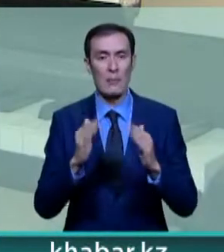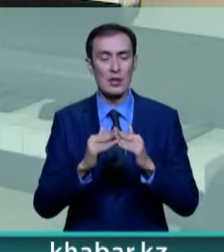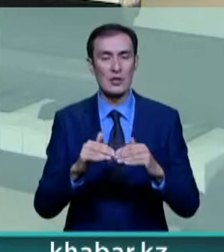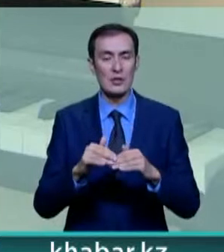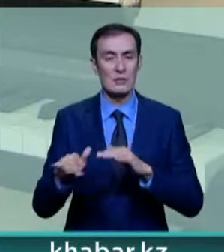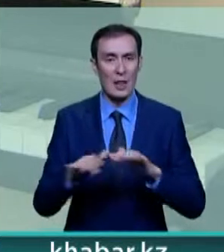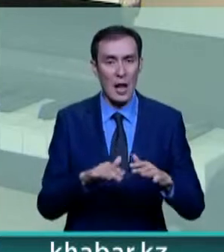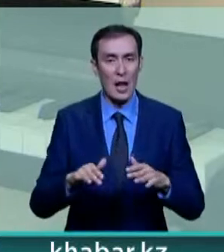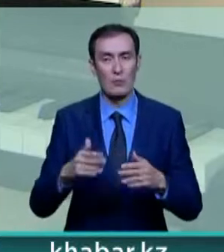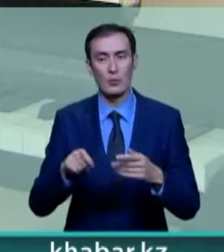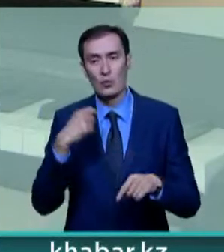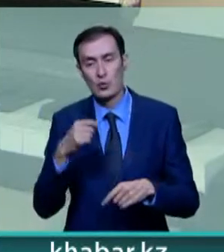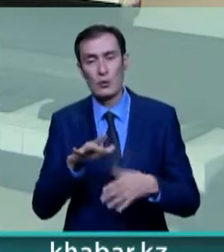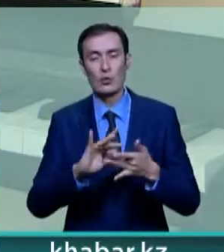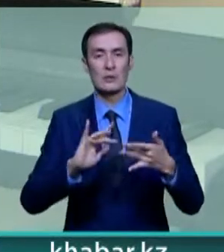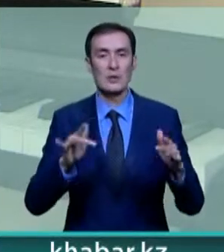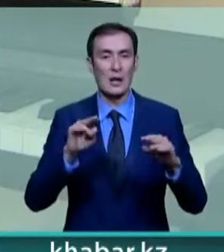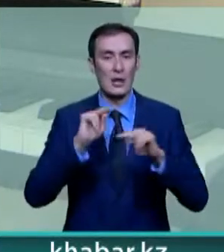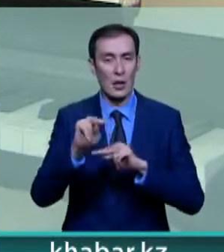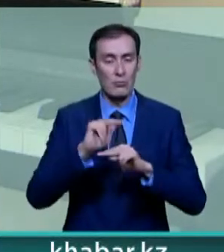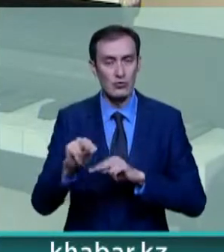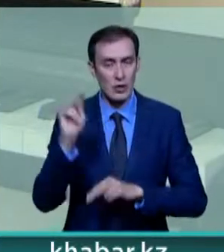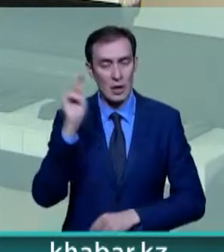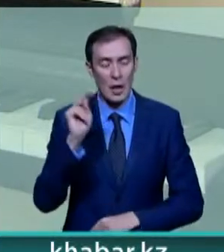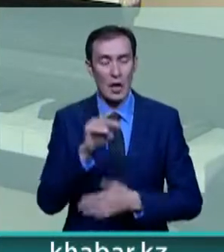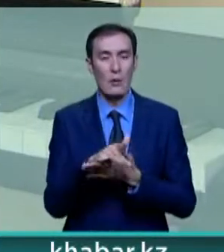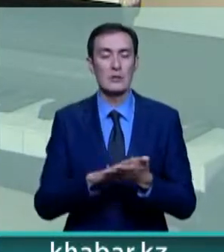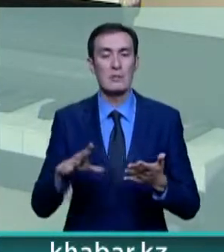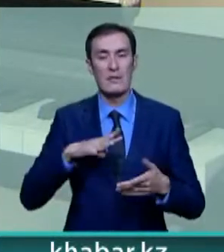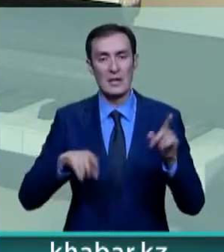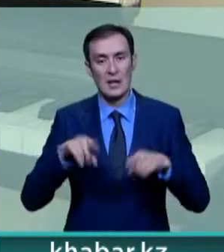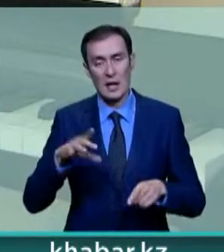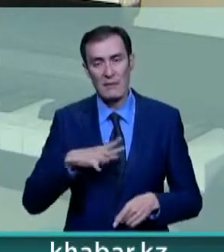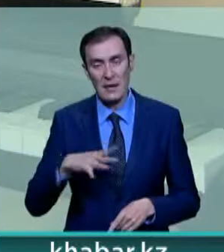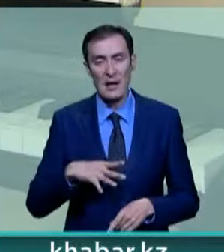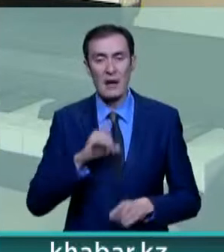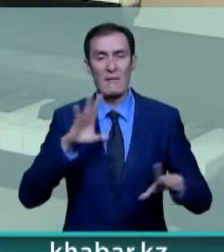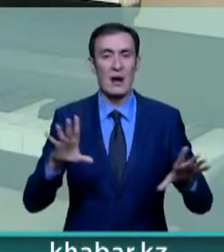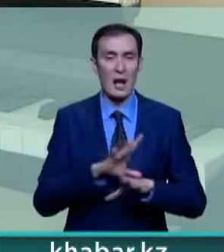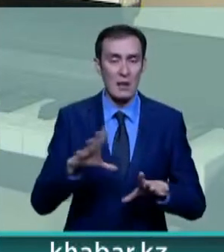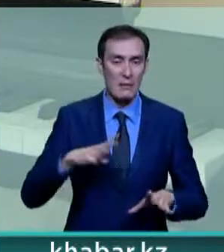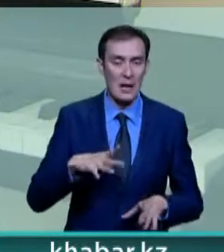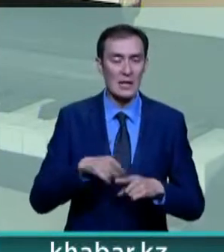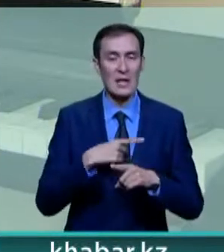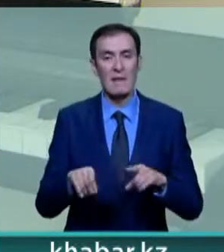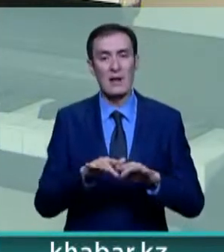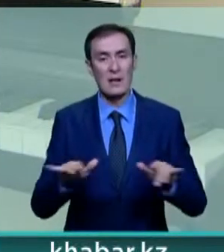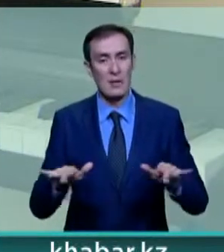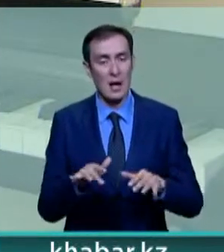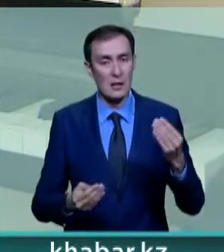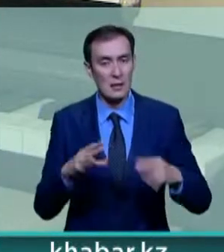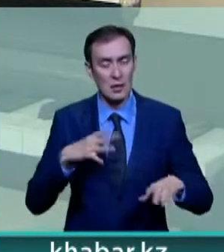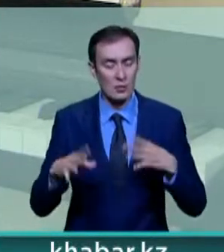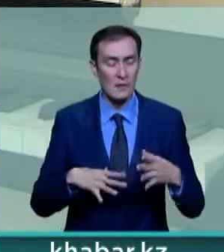иду кушать, затем дистанционное обучение, затем иногда, может быть, вокала, иногда фортепиано и вообще